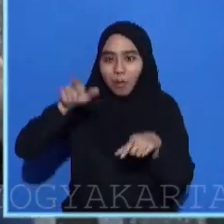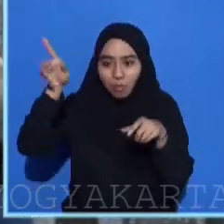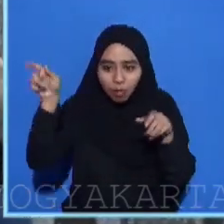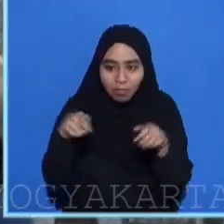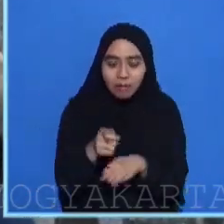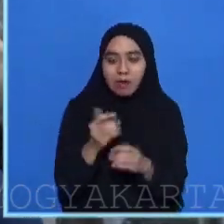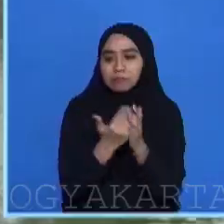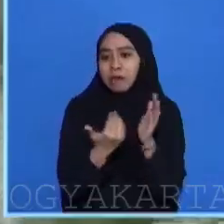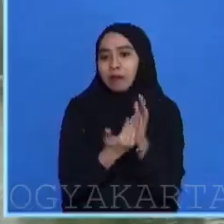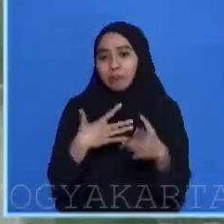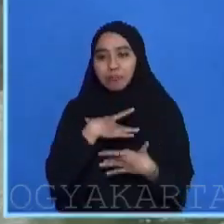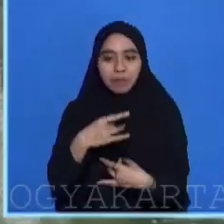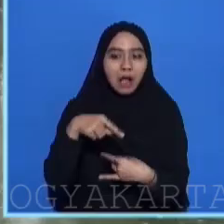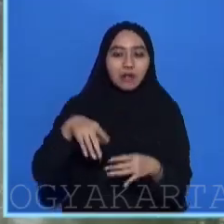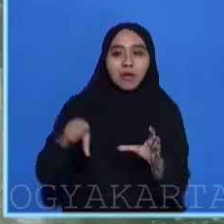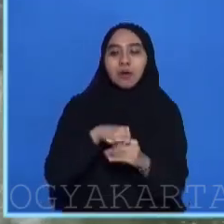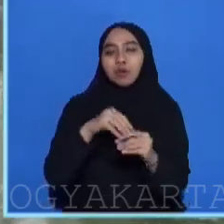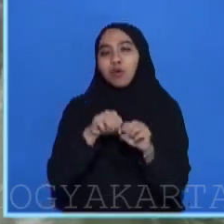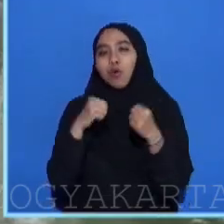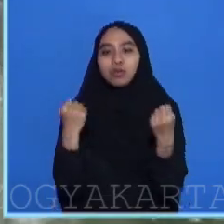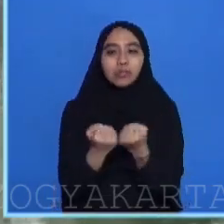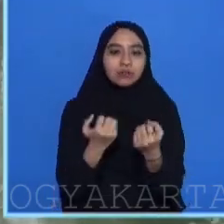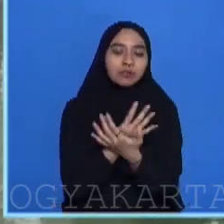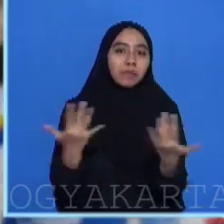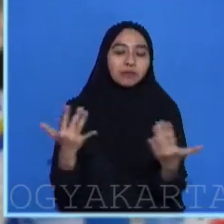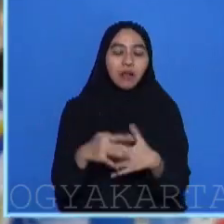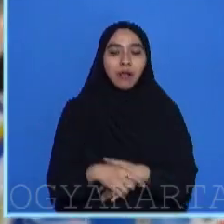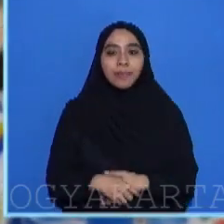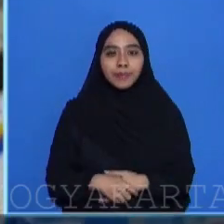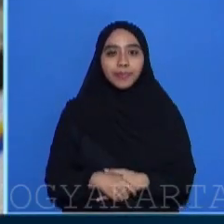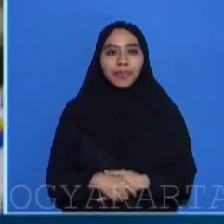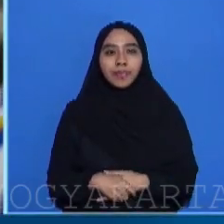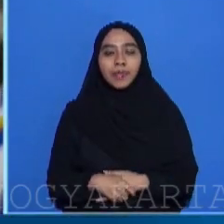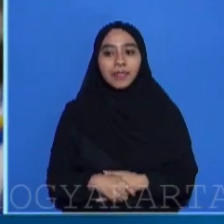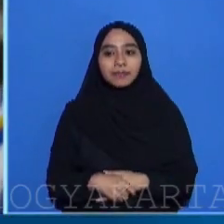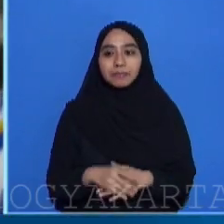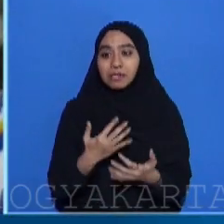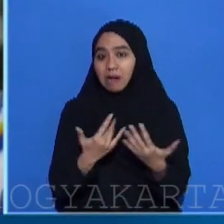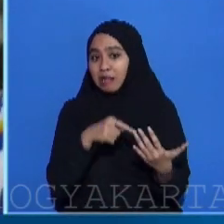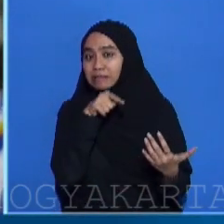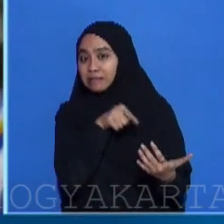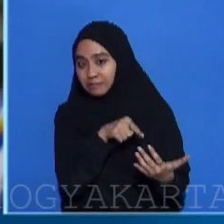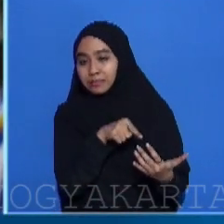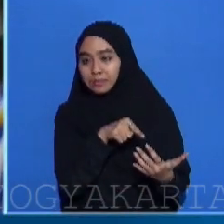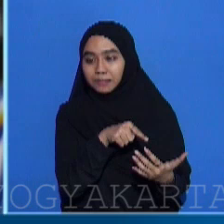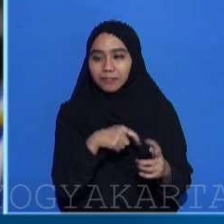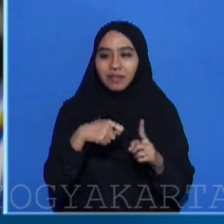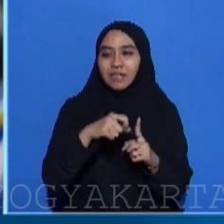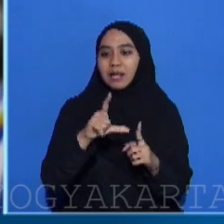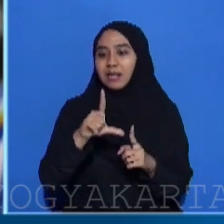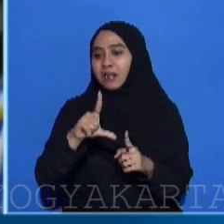kegiatan menarik yang melibatkan organisasi ke masyarakatan masyarakat yang ada di klitren